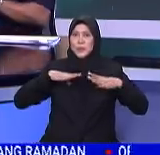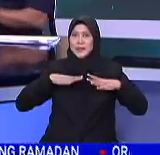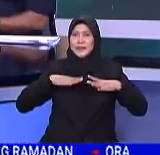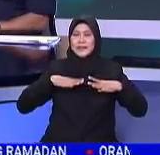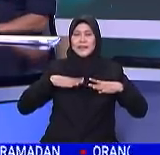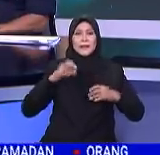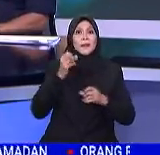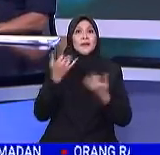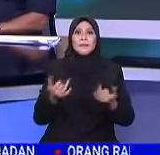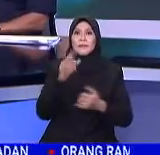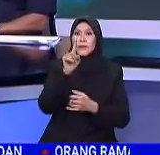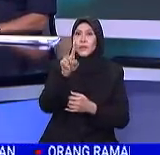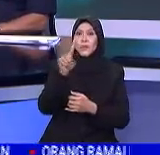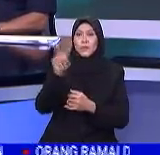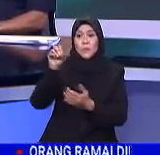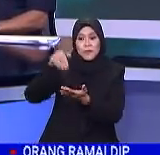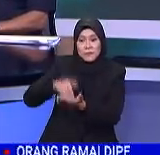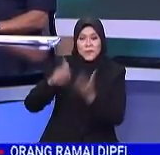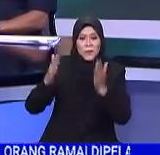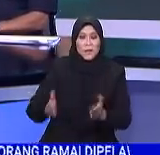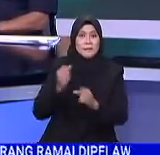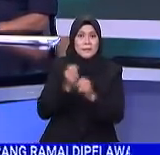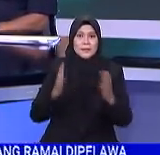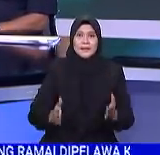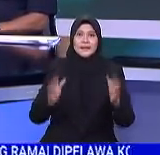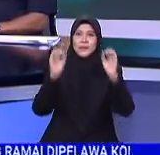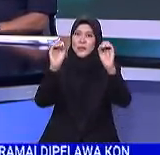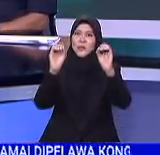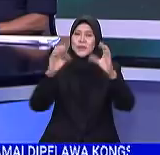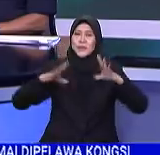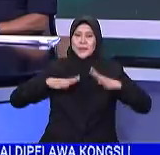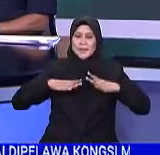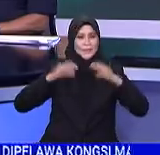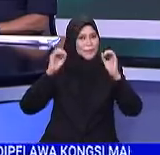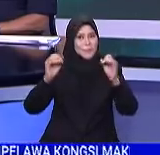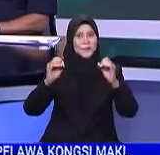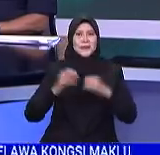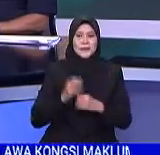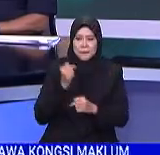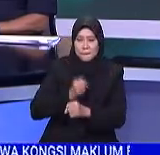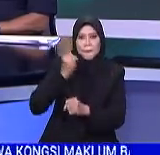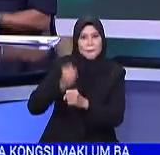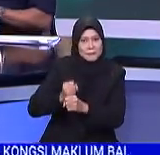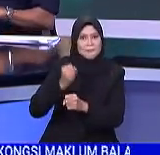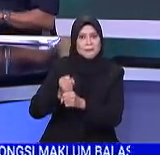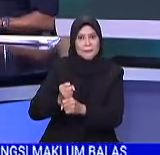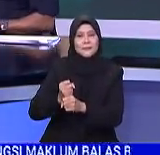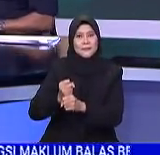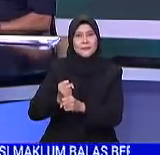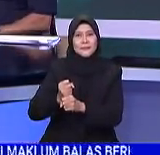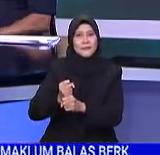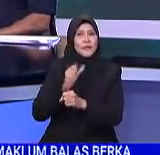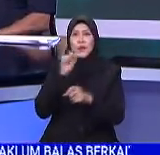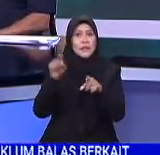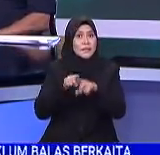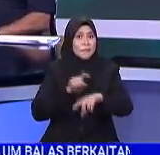lebih kurang 120,000 anggota polis tidak bercuti raya. Mereka bertugas, ya, tidak semuanya pada satu